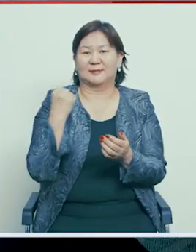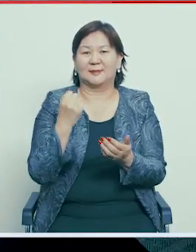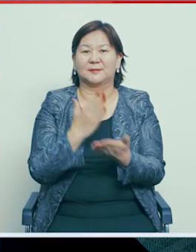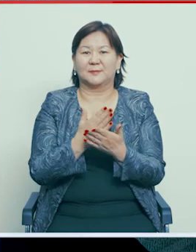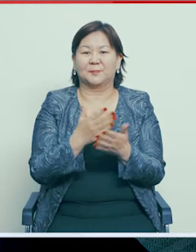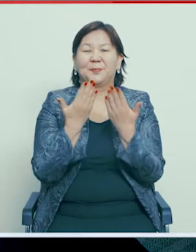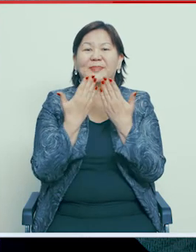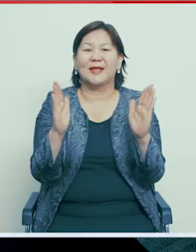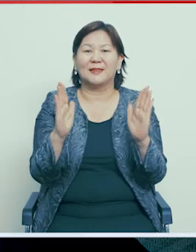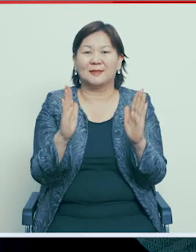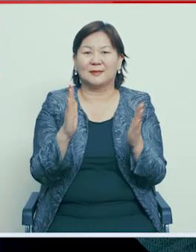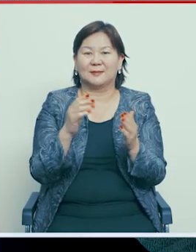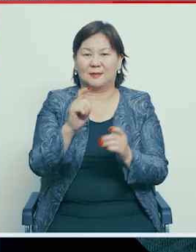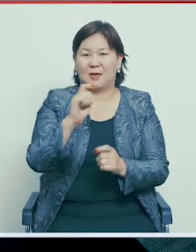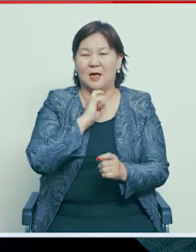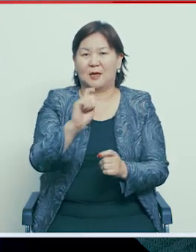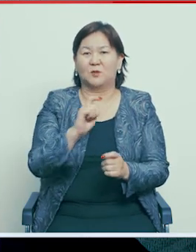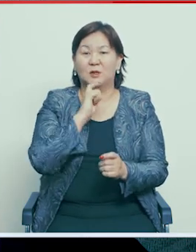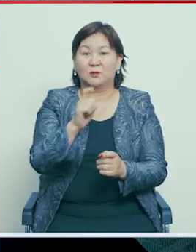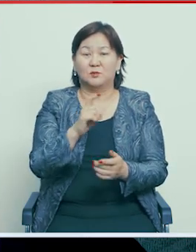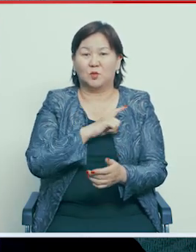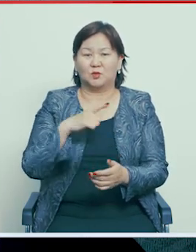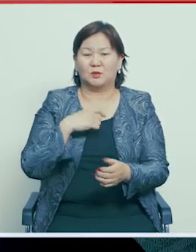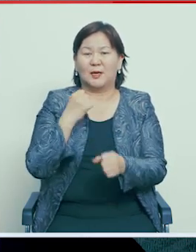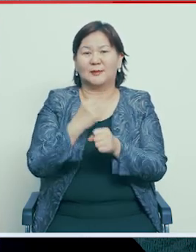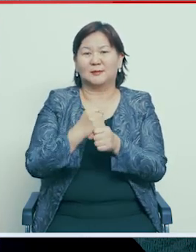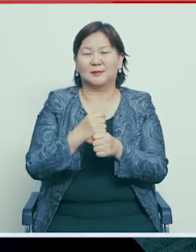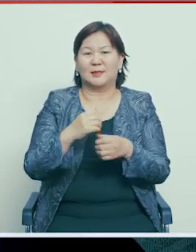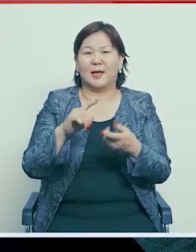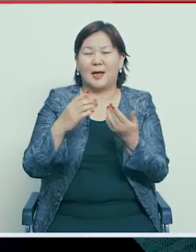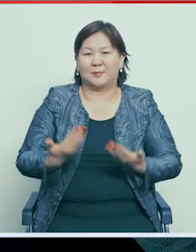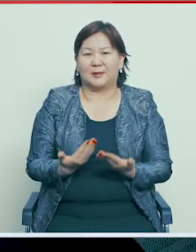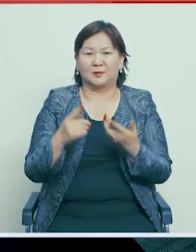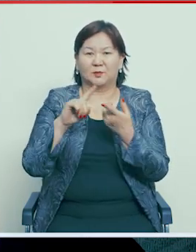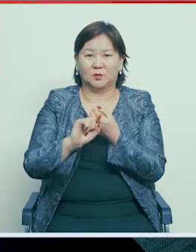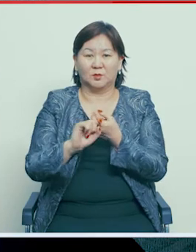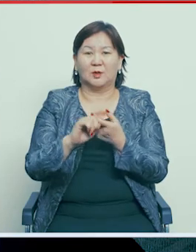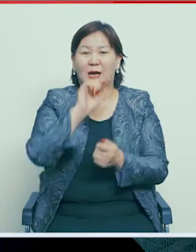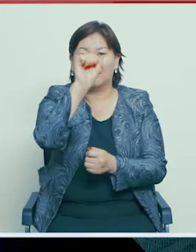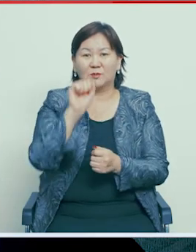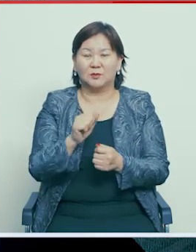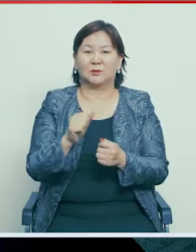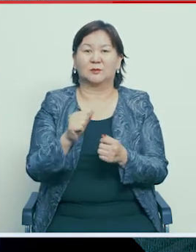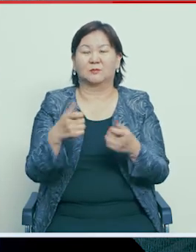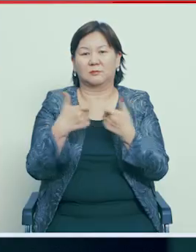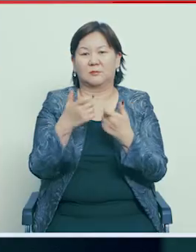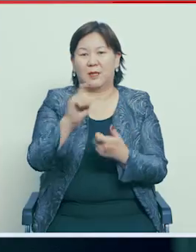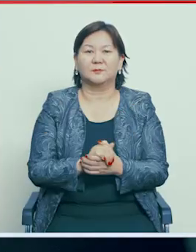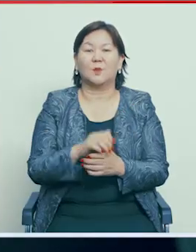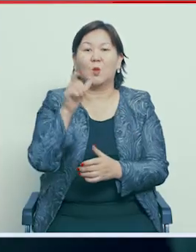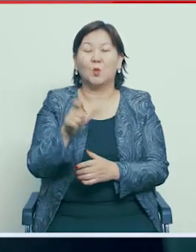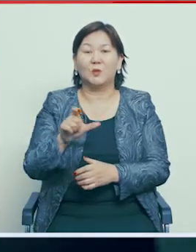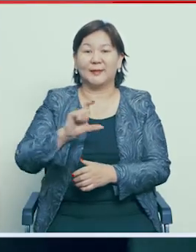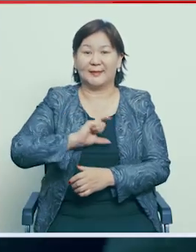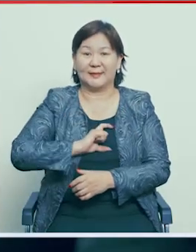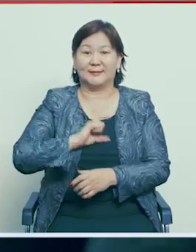бүхэн аюул нээлттэй хариулж өөрсдийнхөө ажил амьдрал дээр тохиолдож байгаа асуудлуудыг бидэрт хаваалцаач. Тэгээ хүний эрх